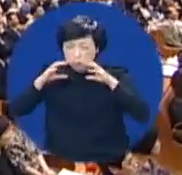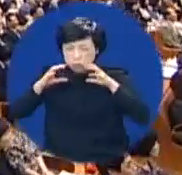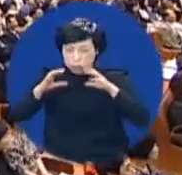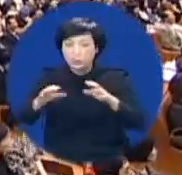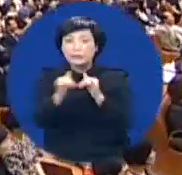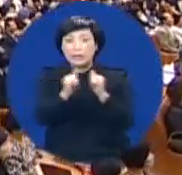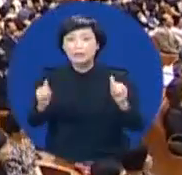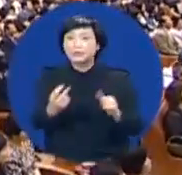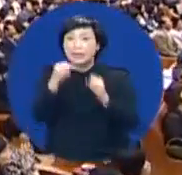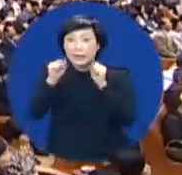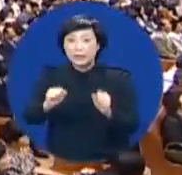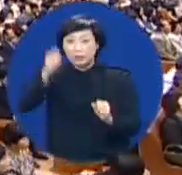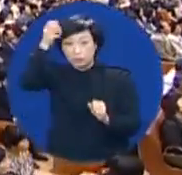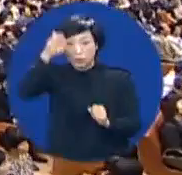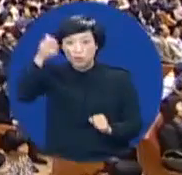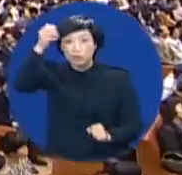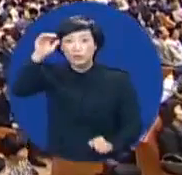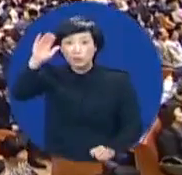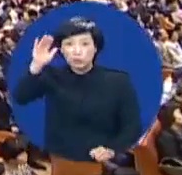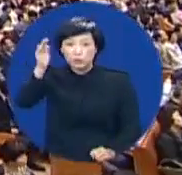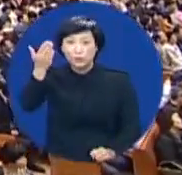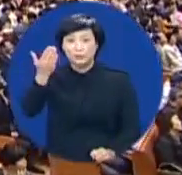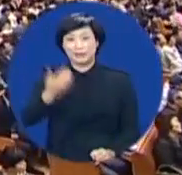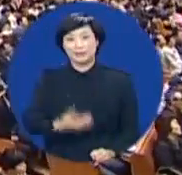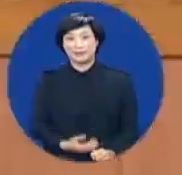불어넣으시니 사람이 생명이 된지라. 자,